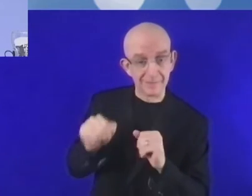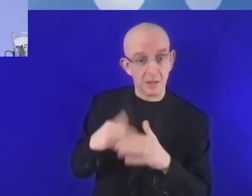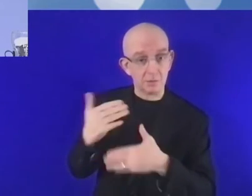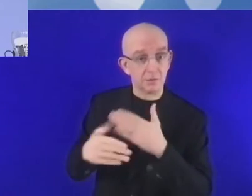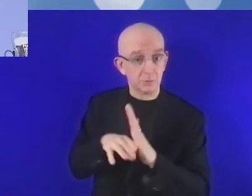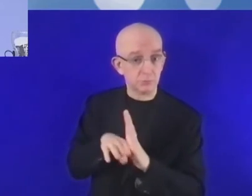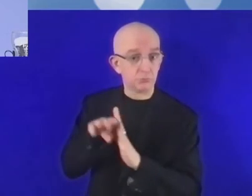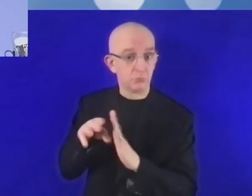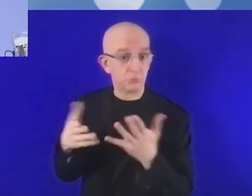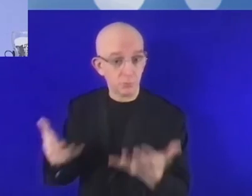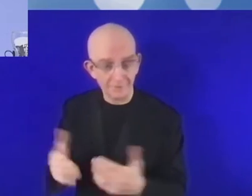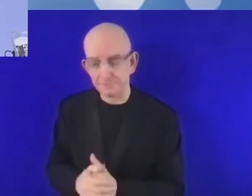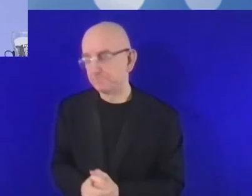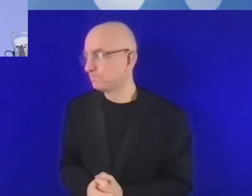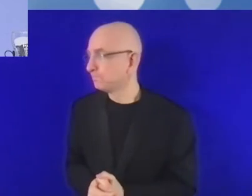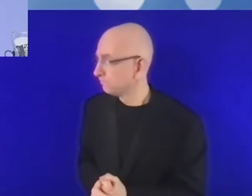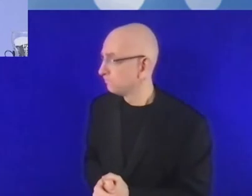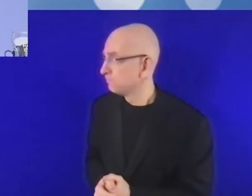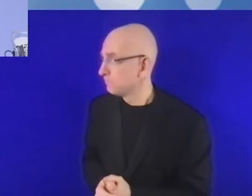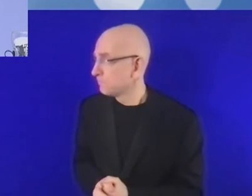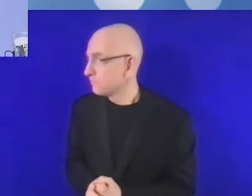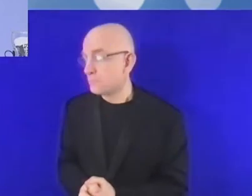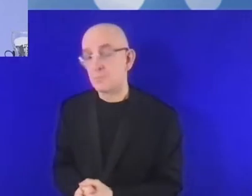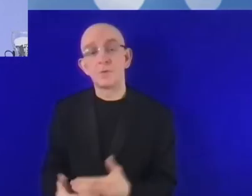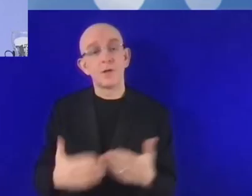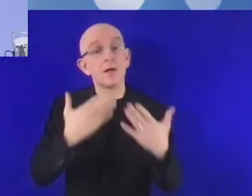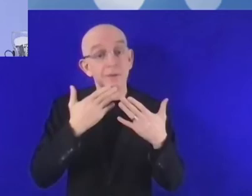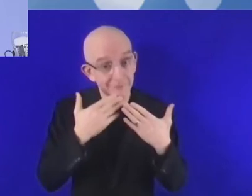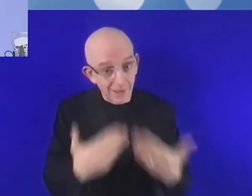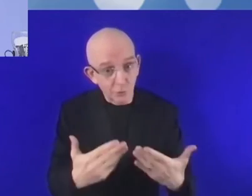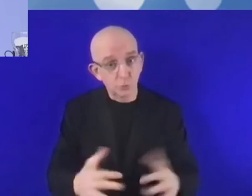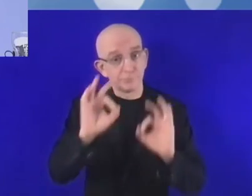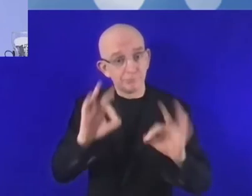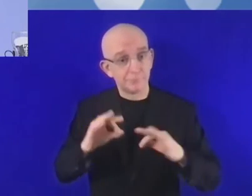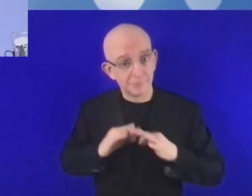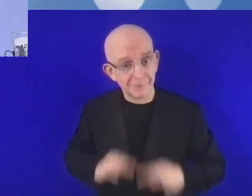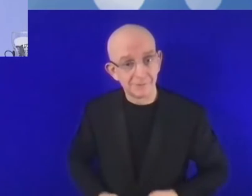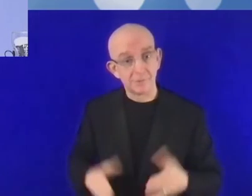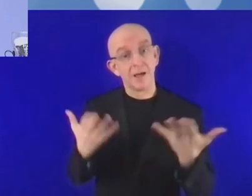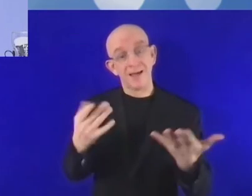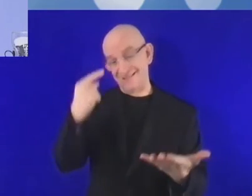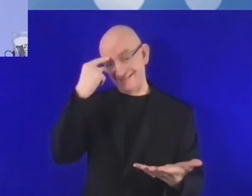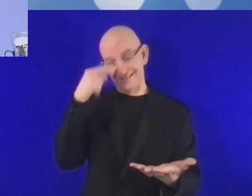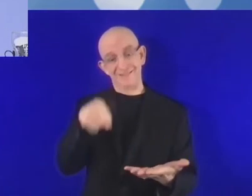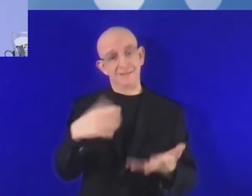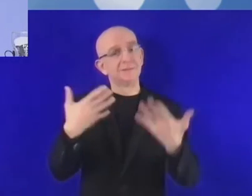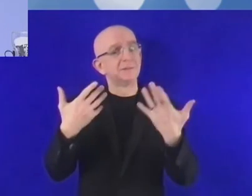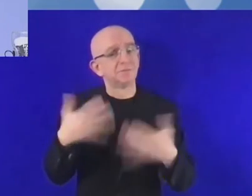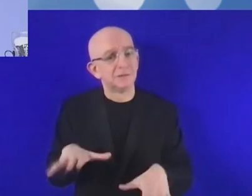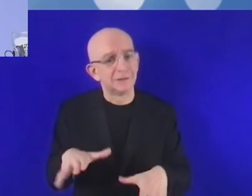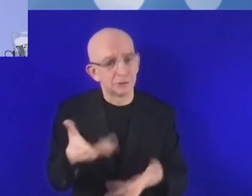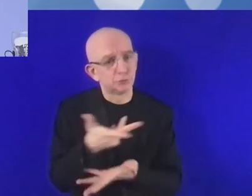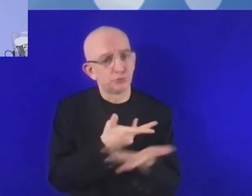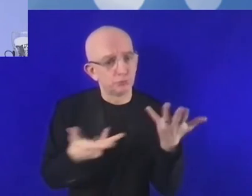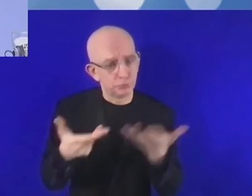сектора малых и средних предприятий, или что-нибудь можно еще здесь исправить? Спасибо за то, что я